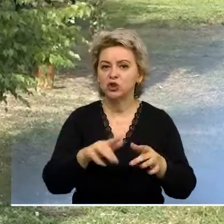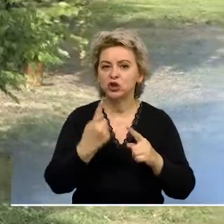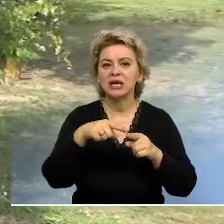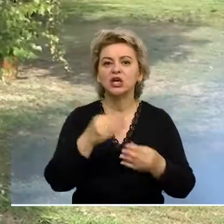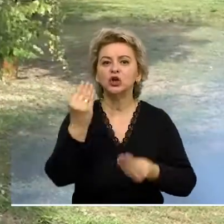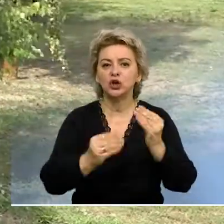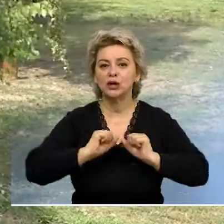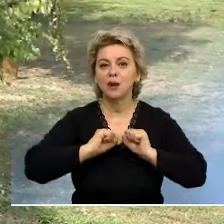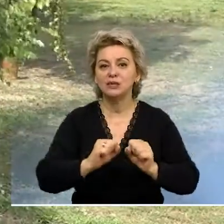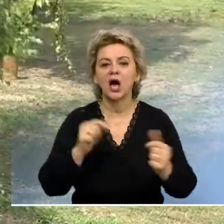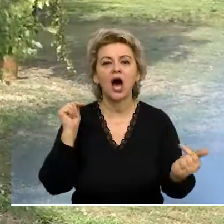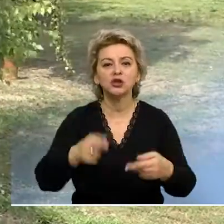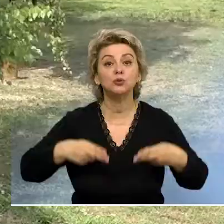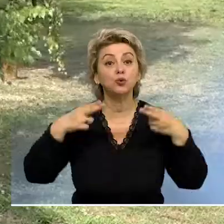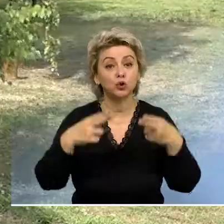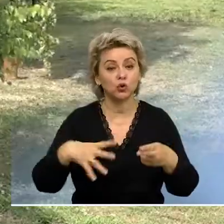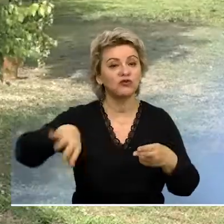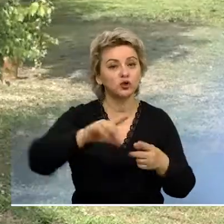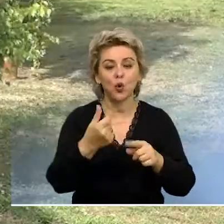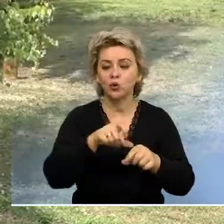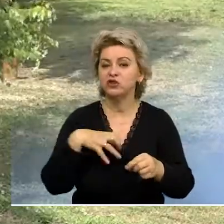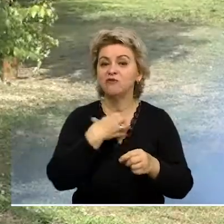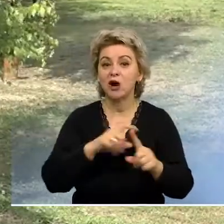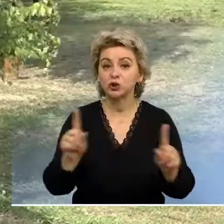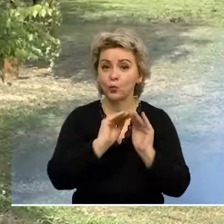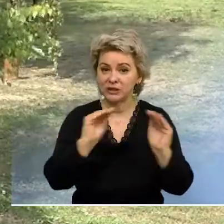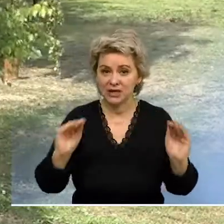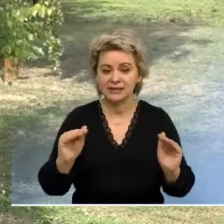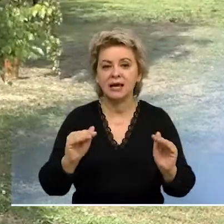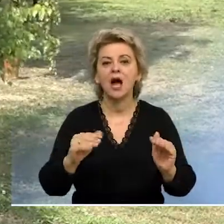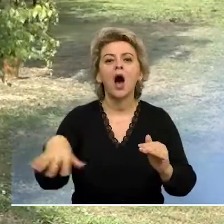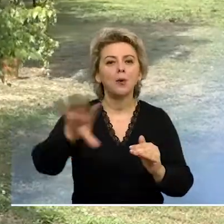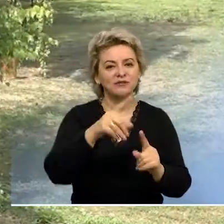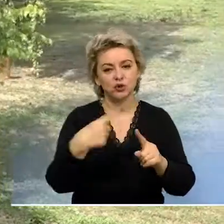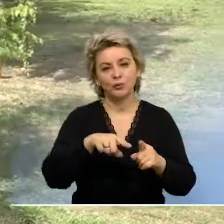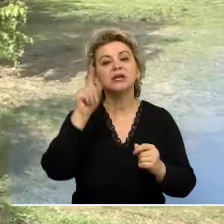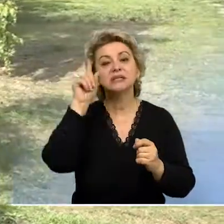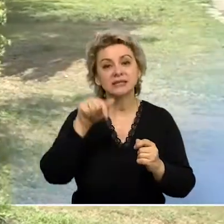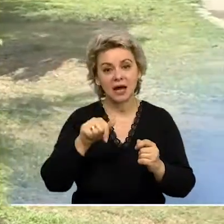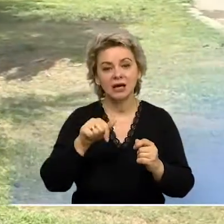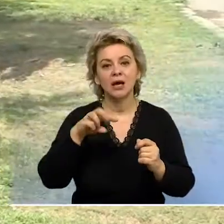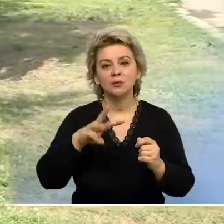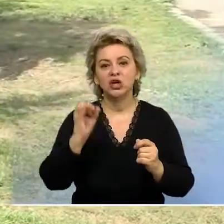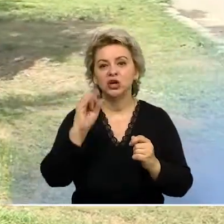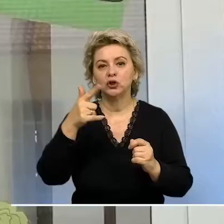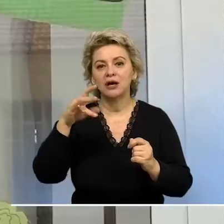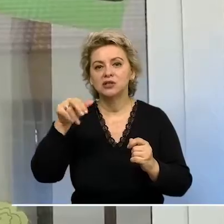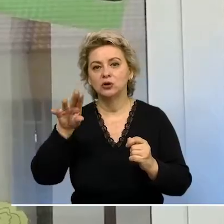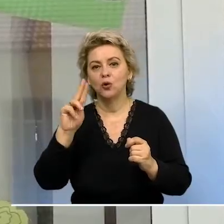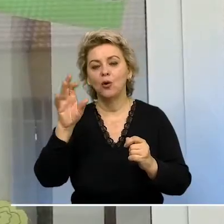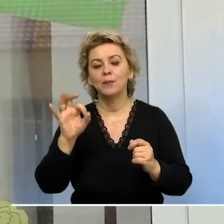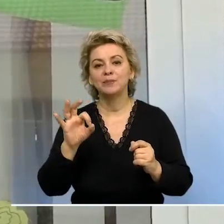правила дорожного движения, кибербезопасность, антитеррор. Это очень важно, чтобы дети обо всем об этом